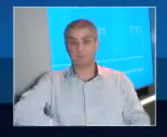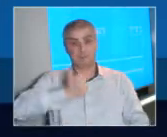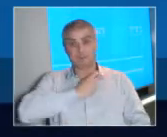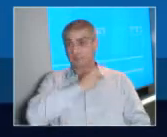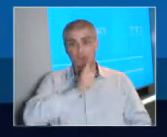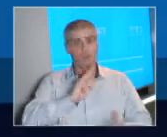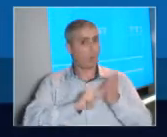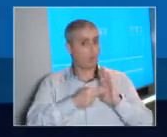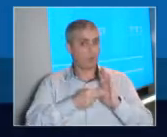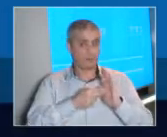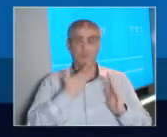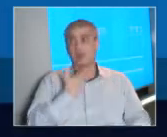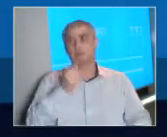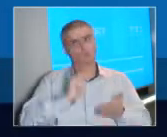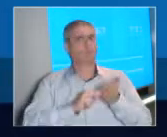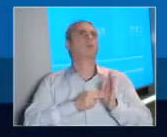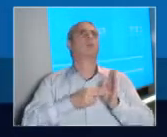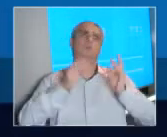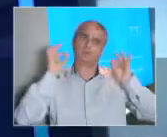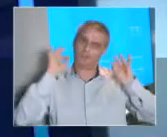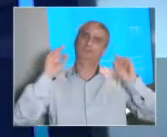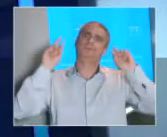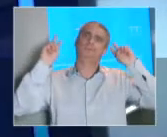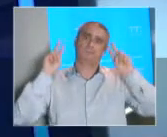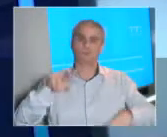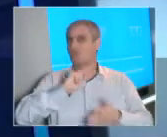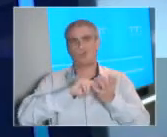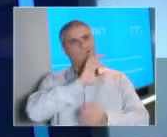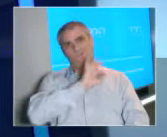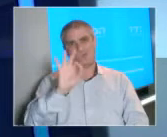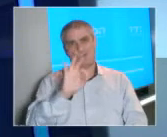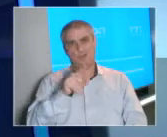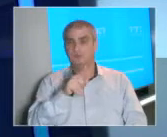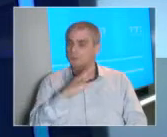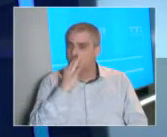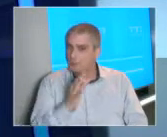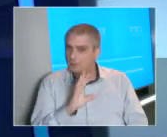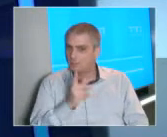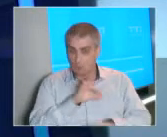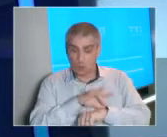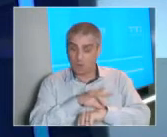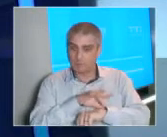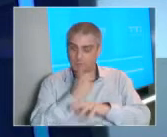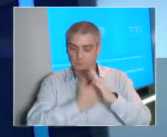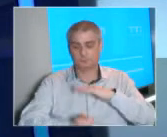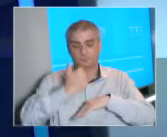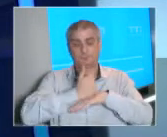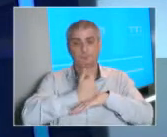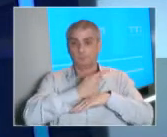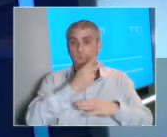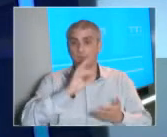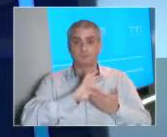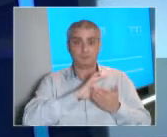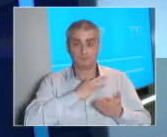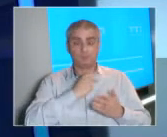שהוא לא פוליטיקאי, וליצמן הוא פוליטיקאי לאלה, הוא מעולה, האם רופא שיעמוד בראש המערכת